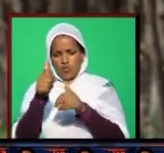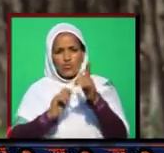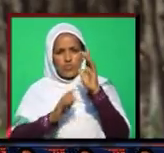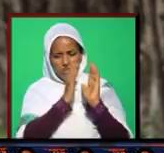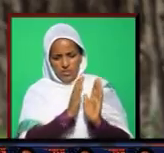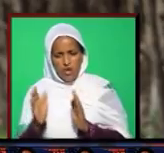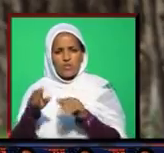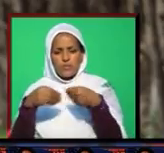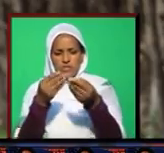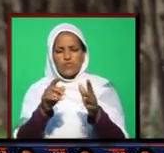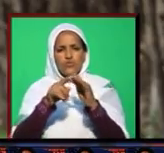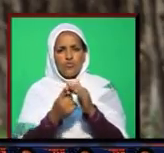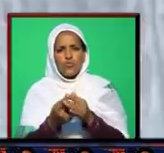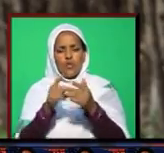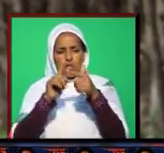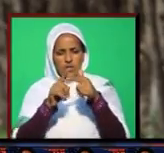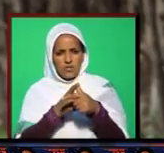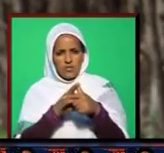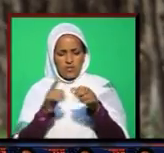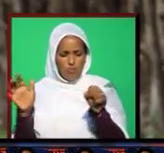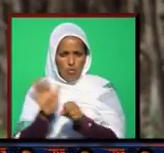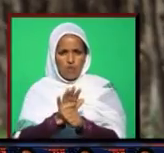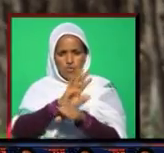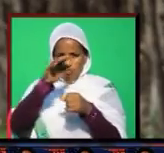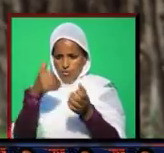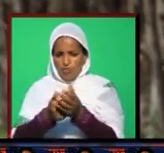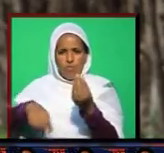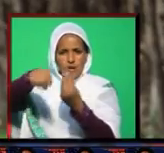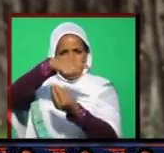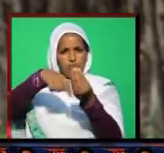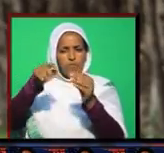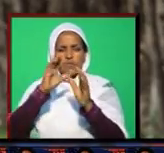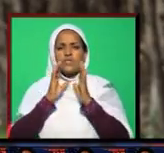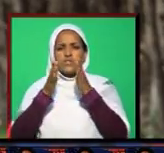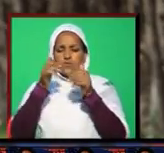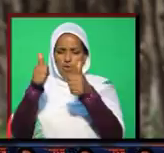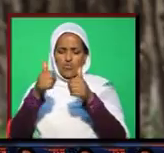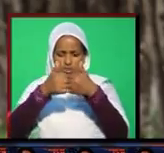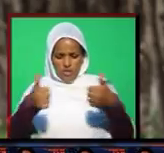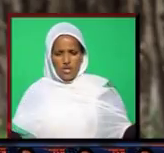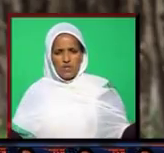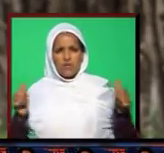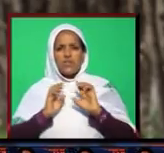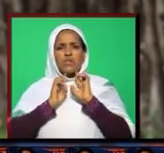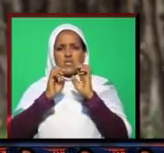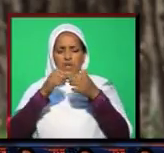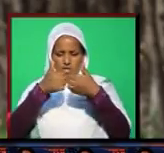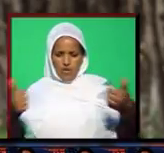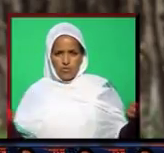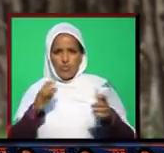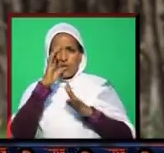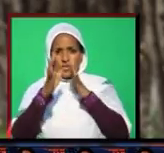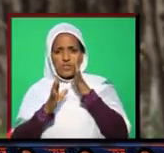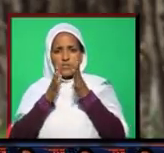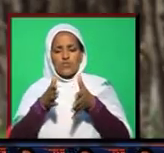ራሱ እየተዘጋጁለት መሰጠት ጀምሯል። እንግዲህ ተሟልቶ ሁላችንም በየአካባቢው ግዕዝ ራሱን ለይተን ከቅኔ ተለይቶ ግዕዝ